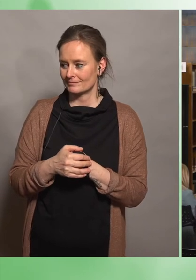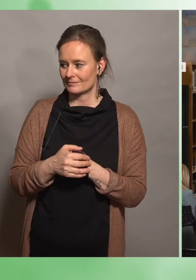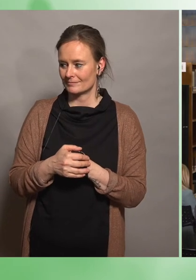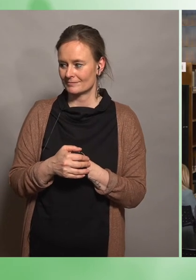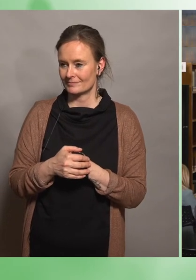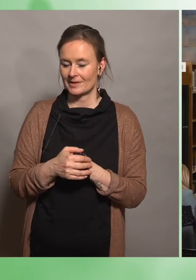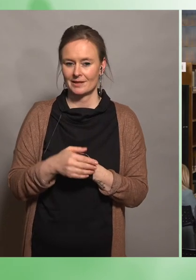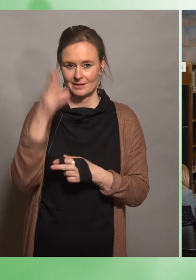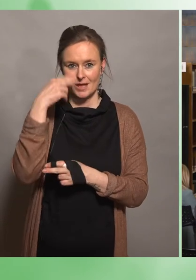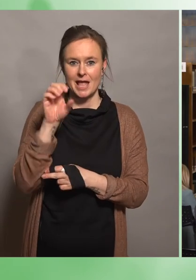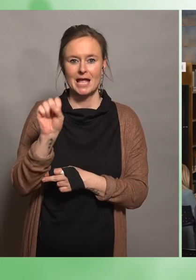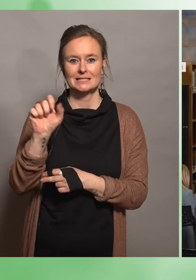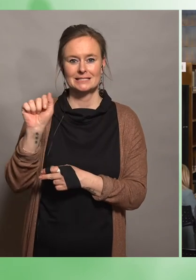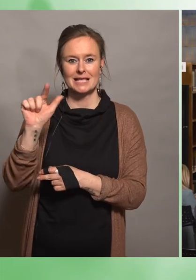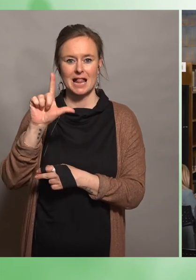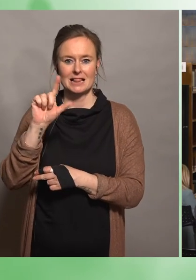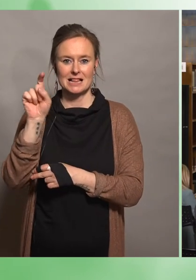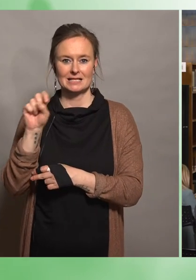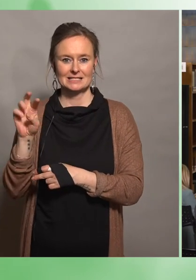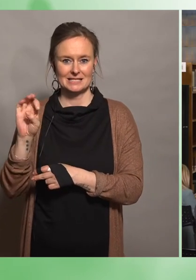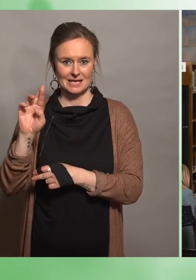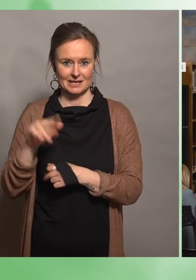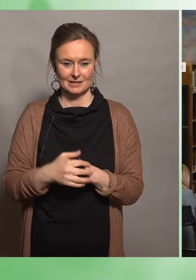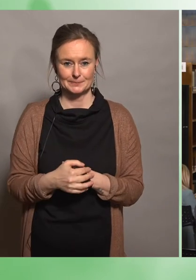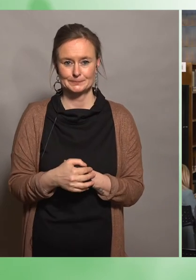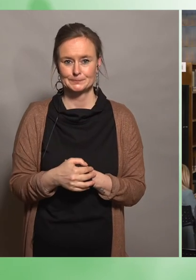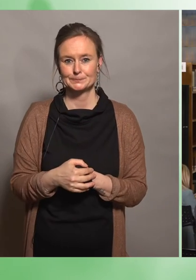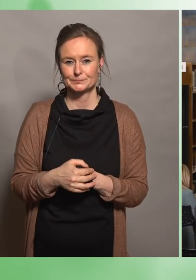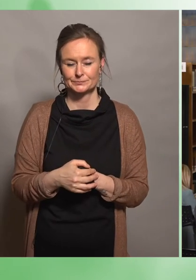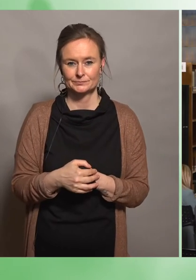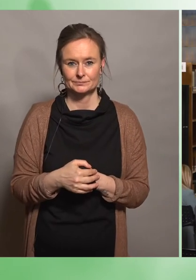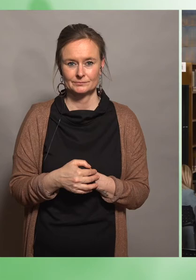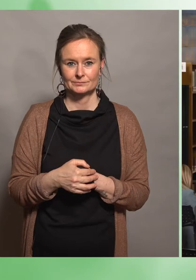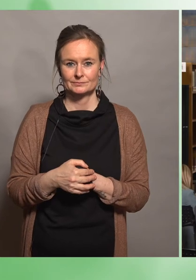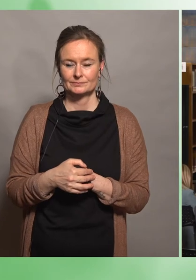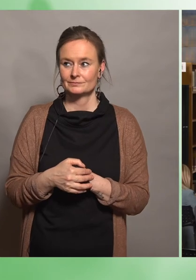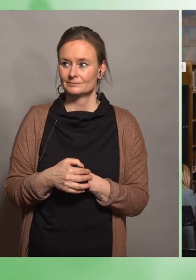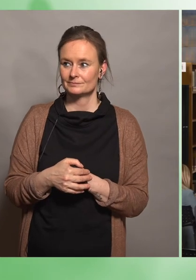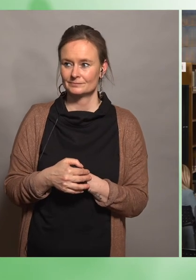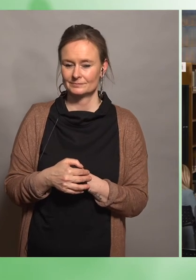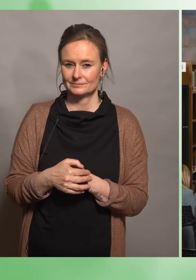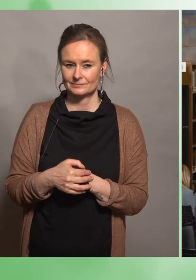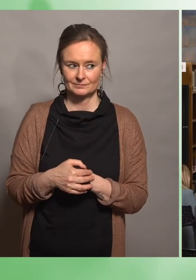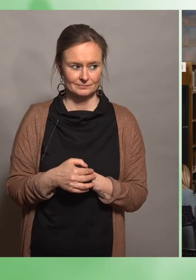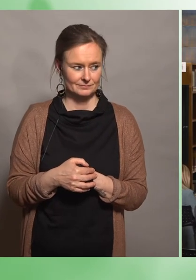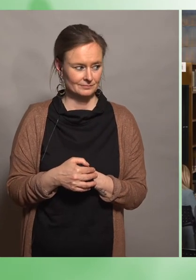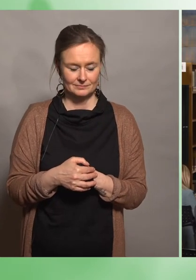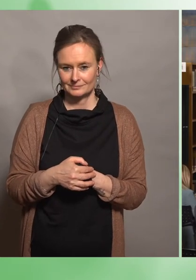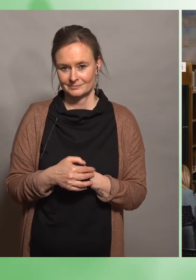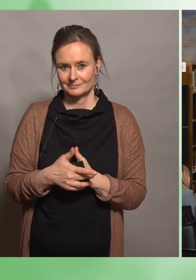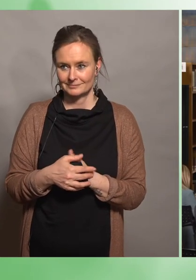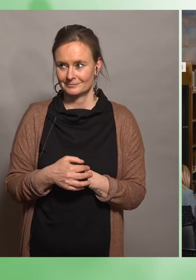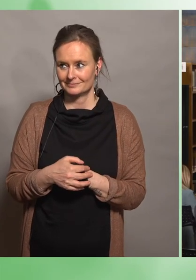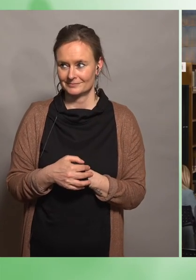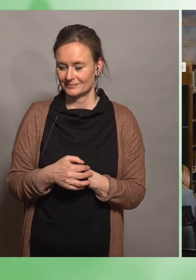Macht ein bisschen Platz. Sie können sehr gerne in der Mitte stehen bleiben. Herr Salzer, wenn Sie bitte zu mir herkommen. Es gibt immer